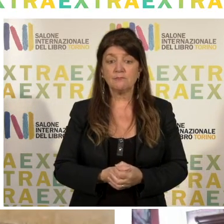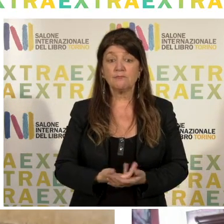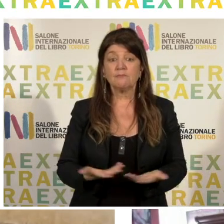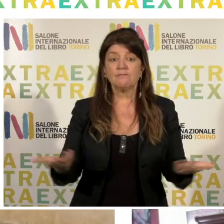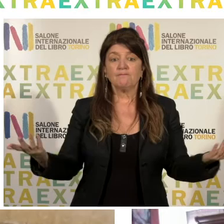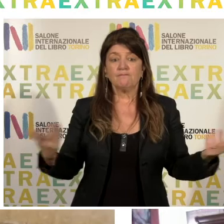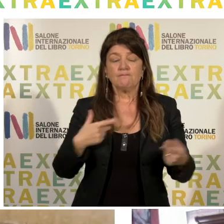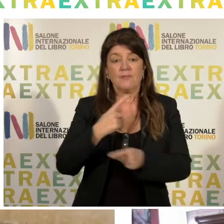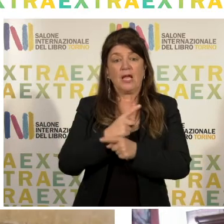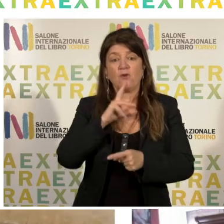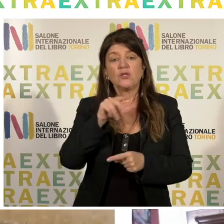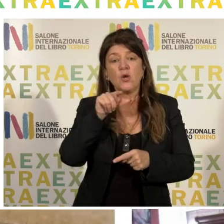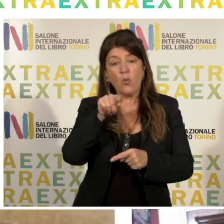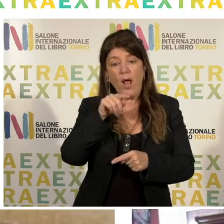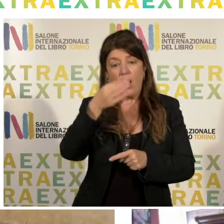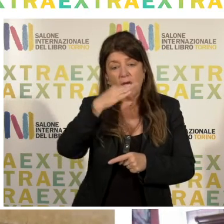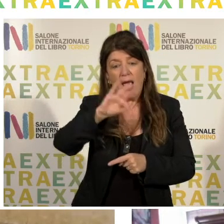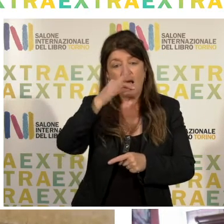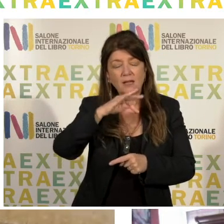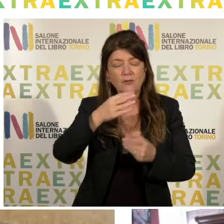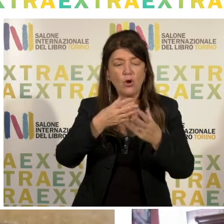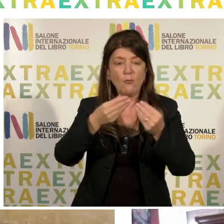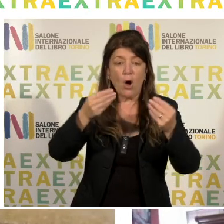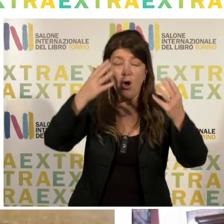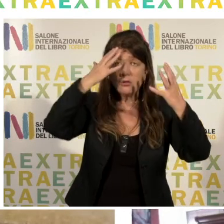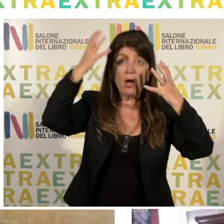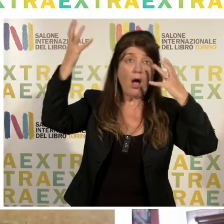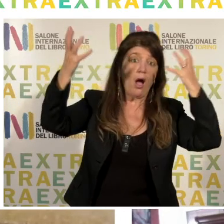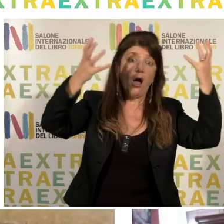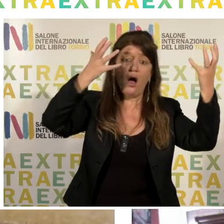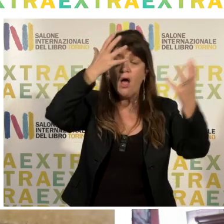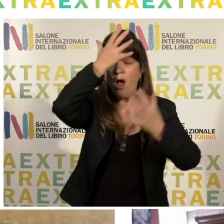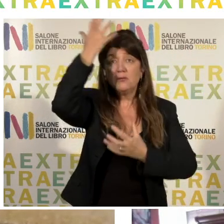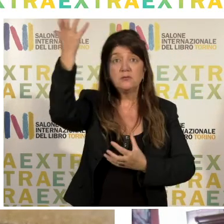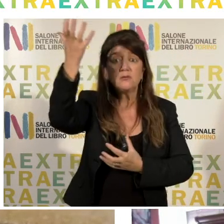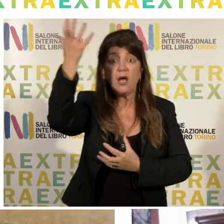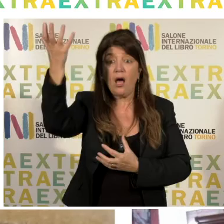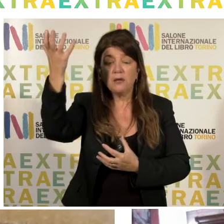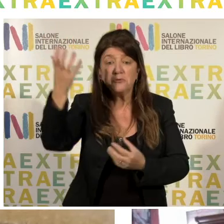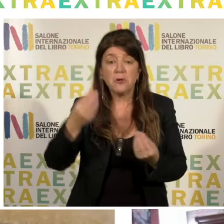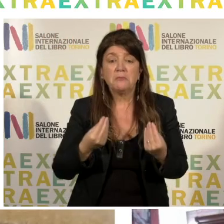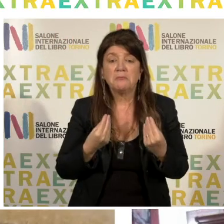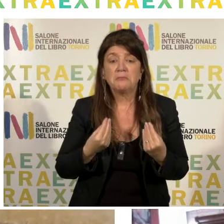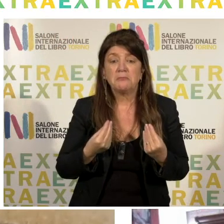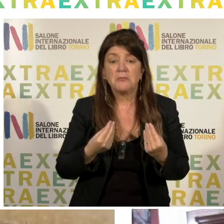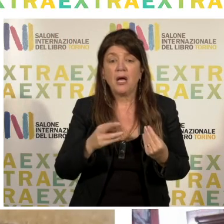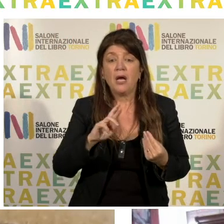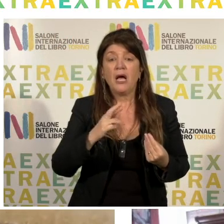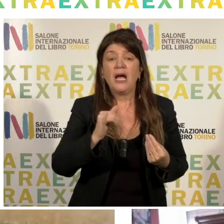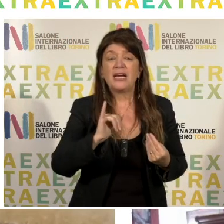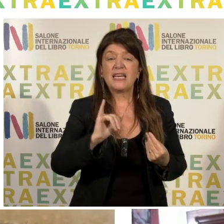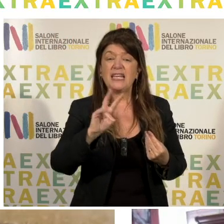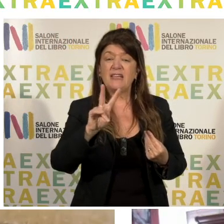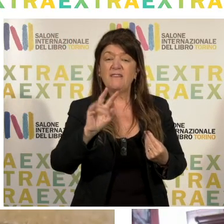tutto questo è molto, molto astratto. Quello che lei mi ha detto è molto astratto. La rivolta è la